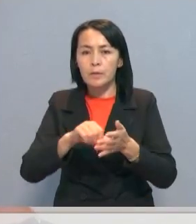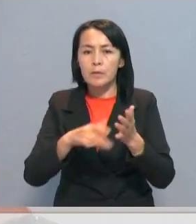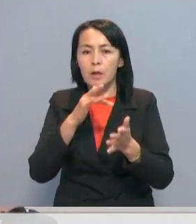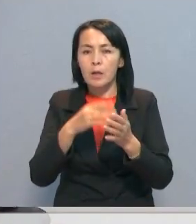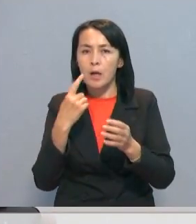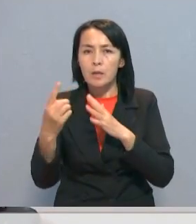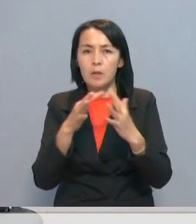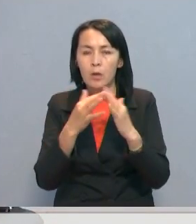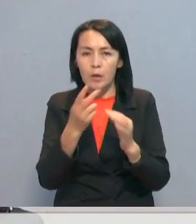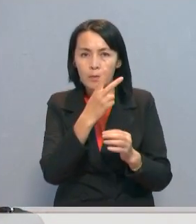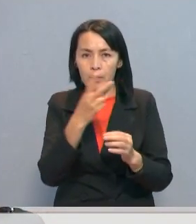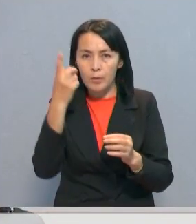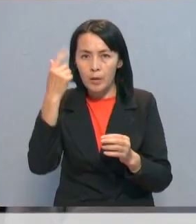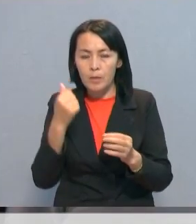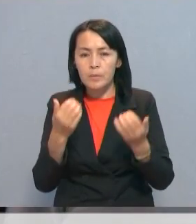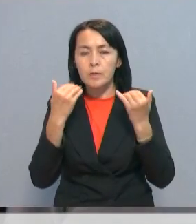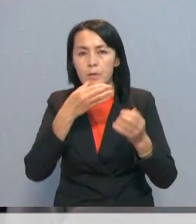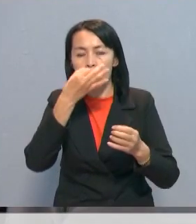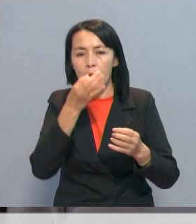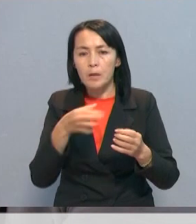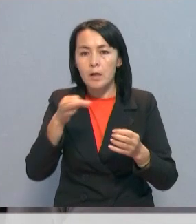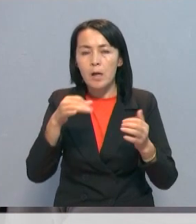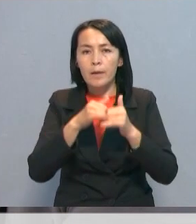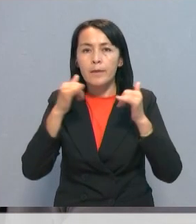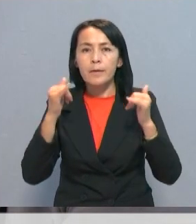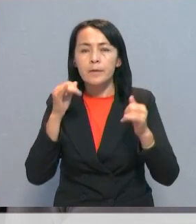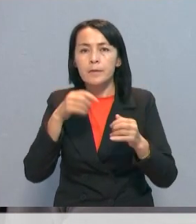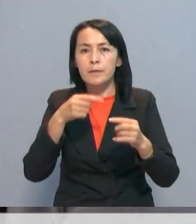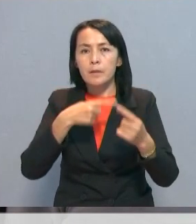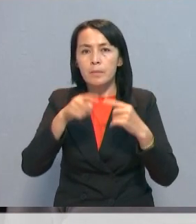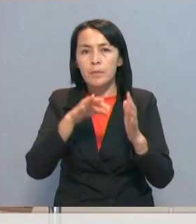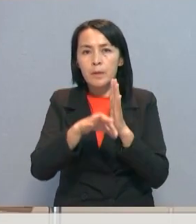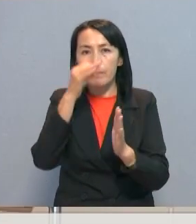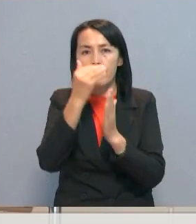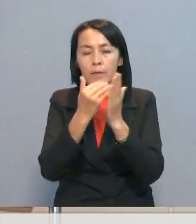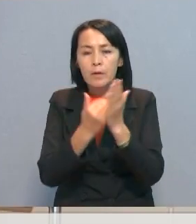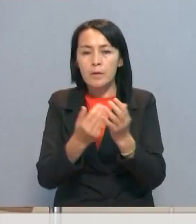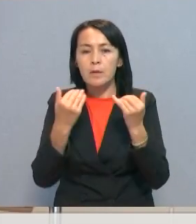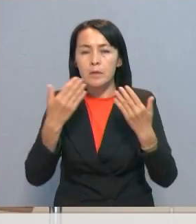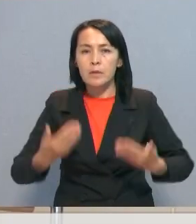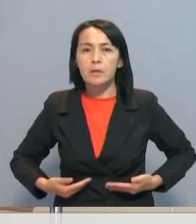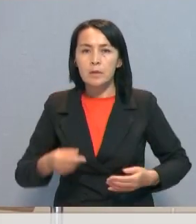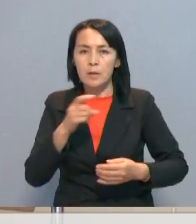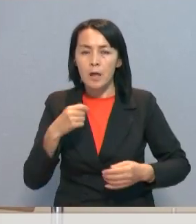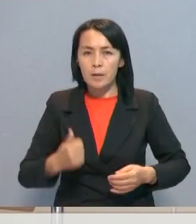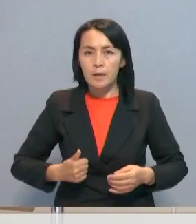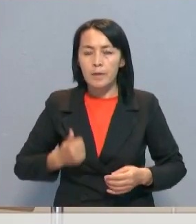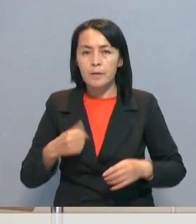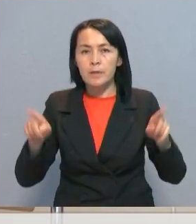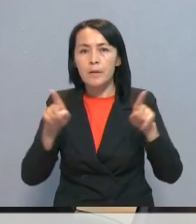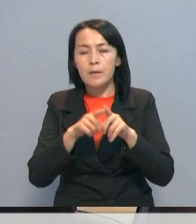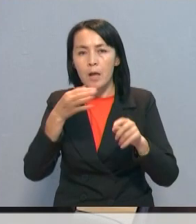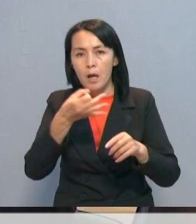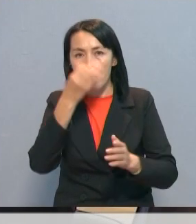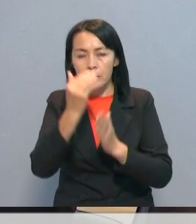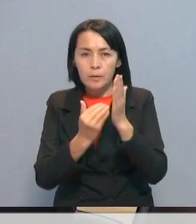и населенных пунктов. Они отметили, что в регионе планомерно реализуется предвыборная программа, и отношение к ней жителей позитивное. Вместе с тем,